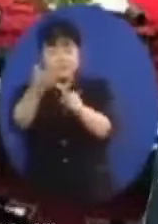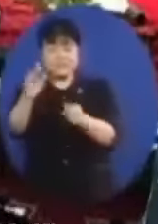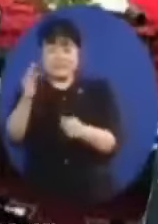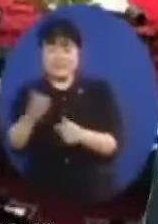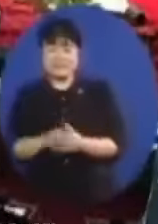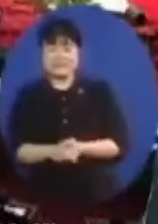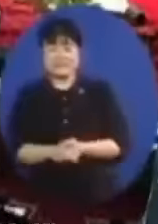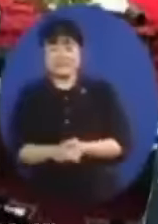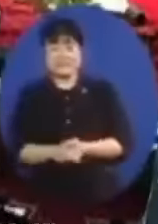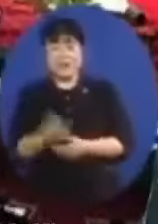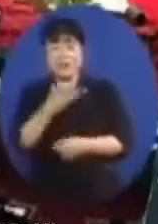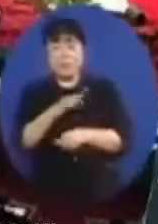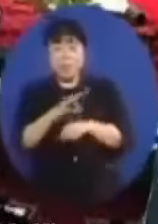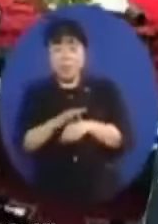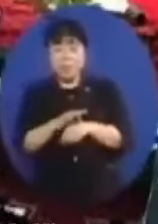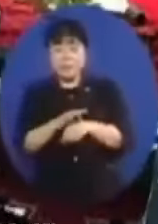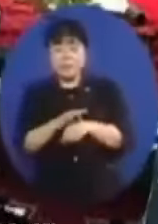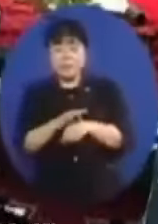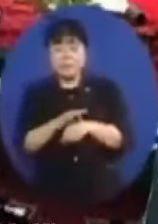것입니다. 육체의